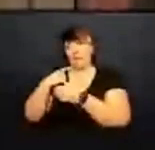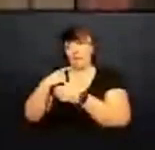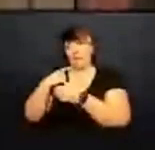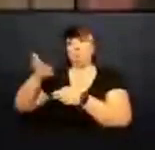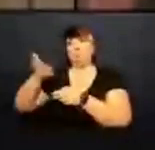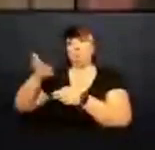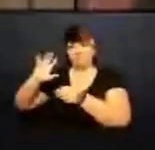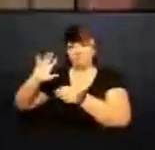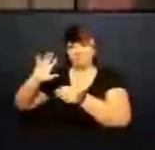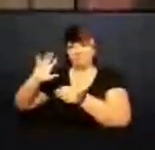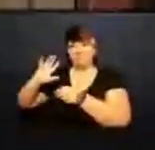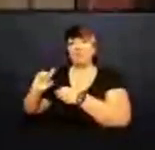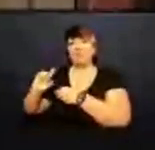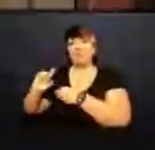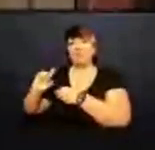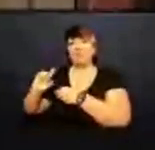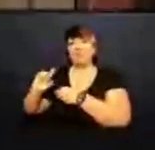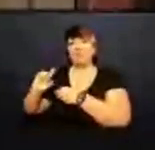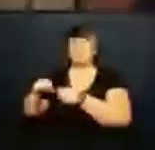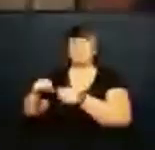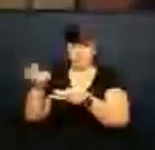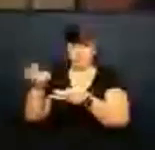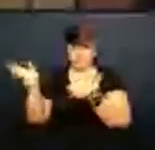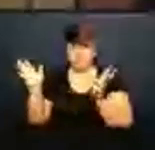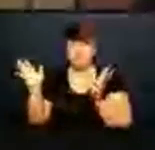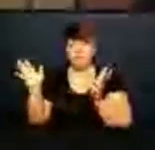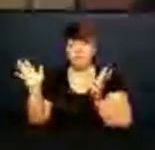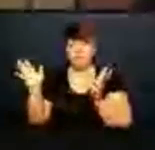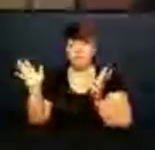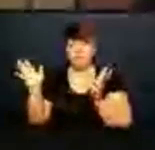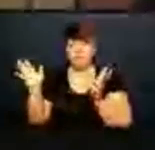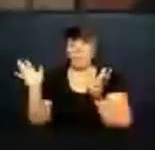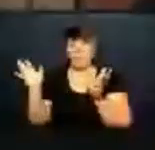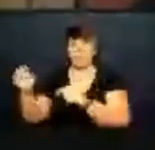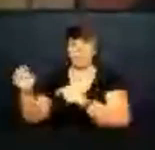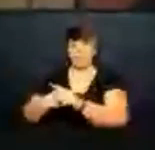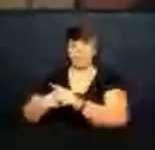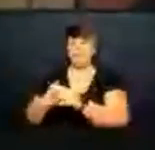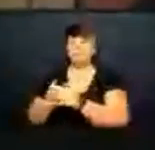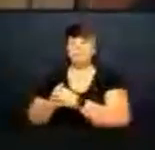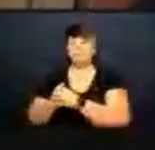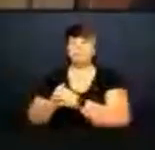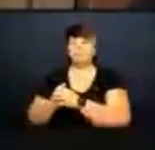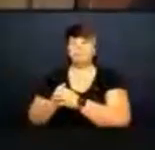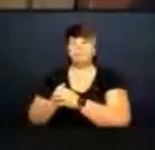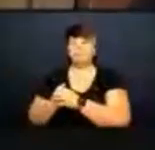hatujawahi kufanya jambo kama hili kwa muda sasa.